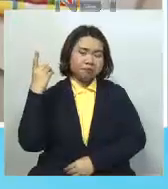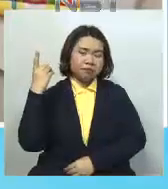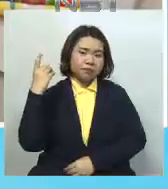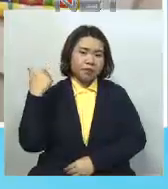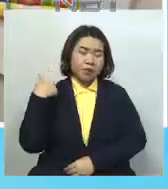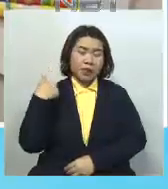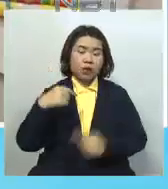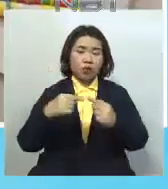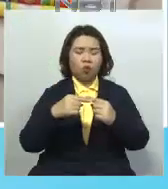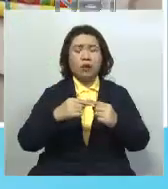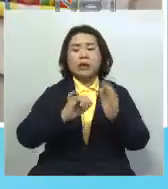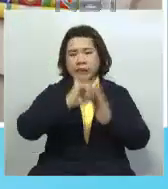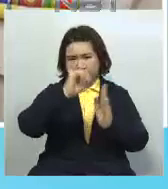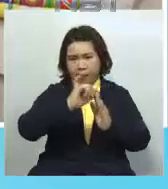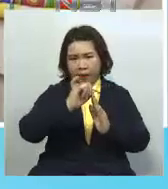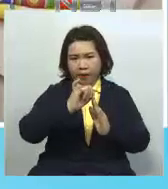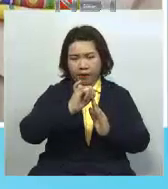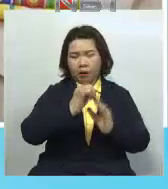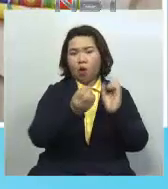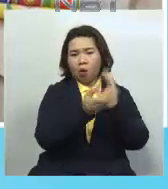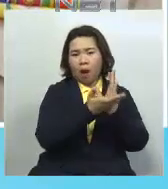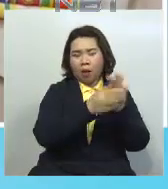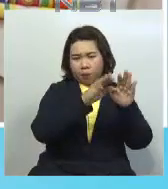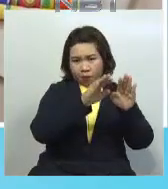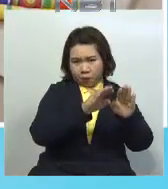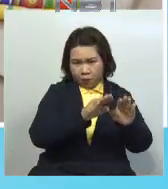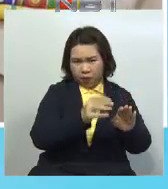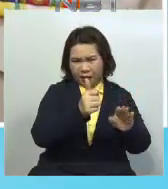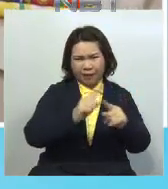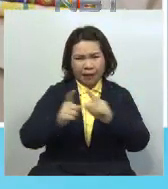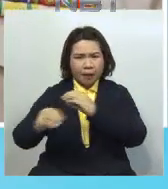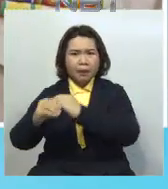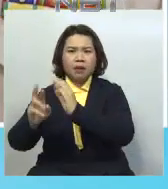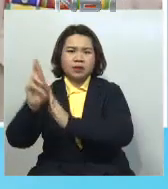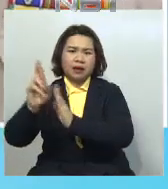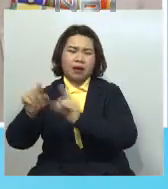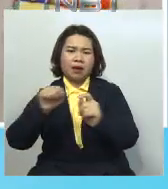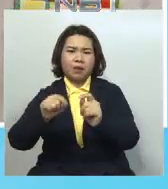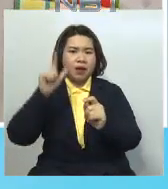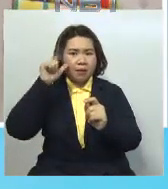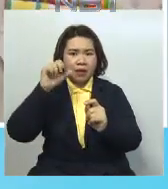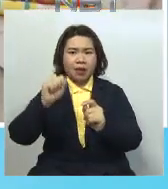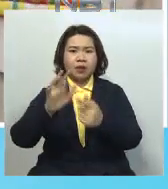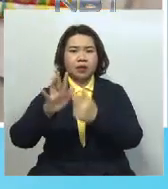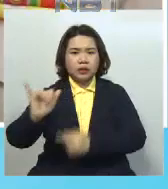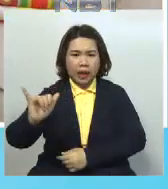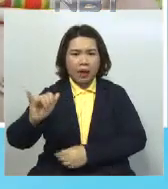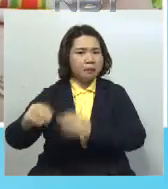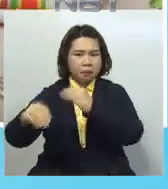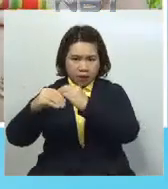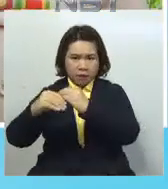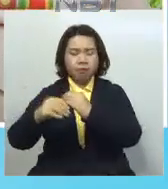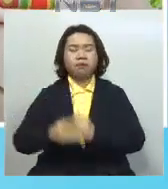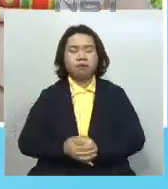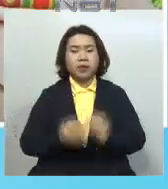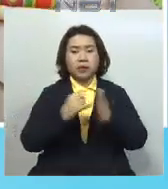การณ์ที่จังหวัดเชียงใหม่ลดลงแต่ไปเพิ่มที่จังหวัดเชียงรายโดยเฉพาะที่อำเภอแม่สายนะครับแล้วก็ในส่วนของจังห